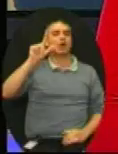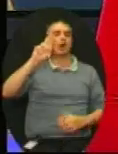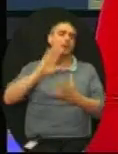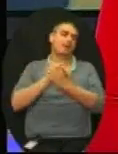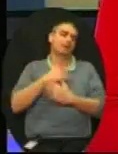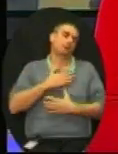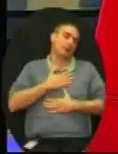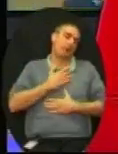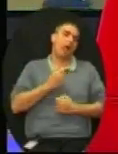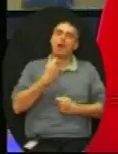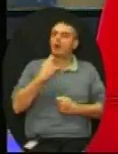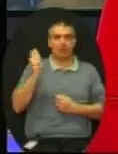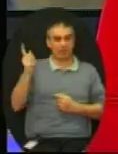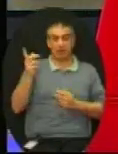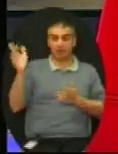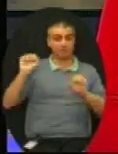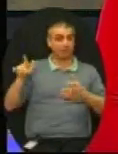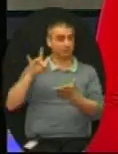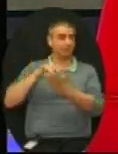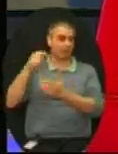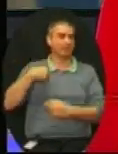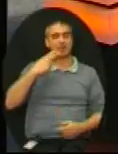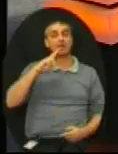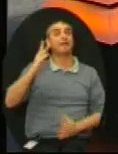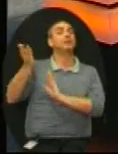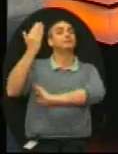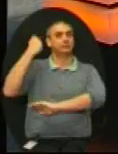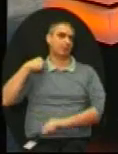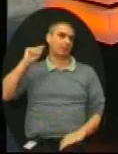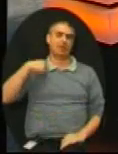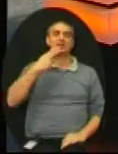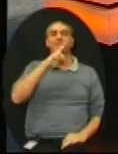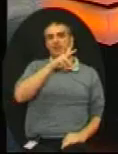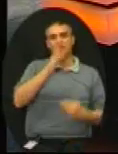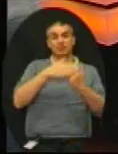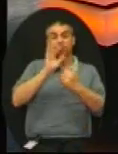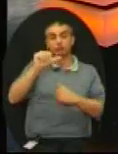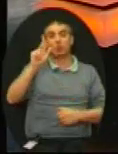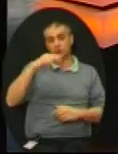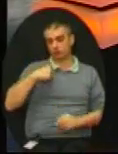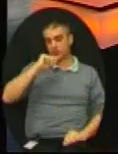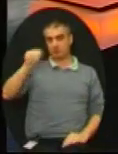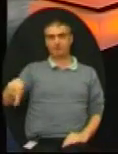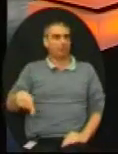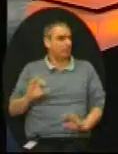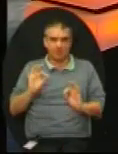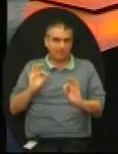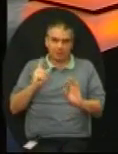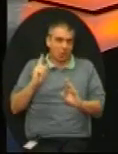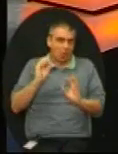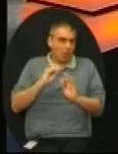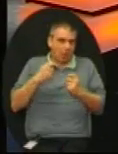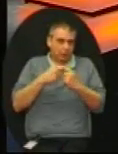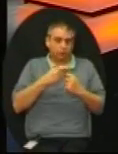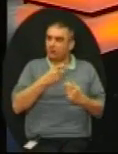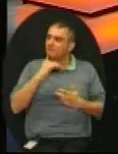האהוב, שבנוכחות נשיא המדינה, שאליו התחייבתי זמן רב קודם, הבטחתי למיכל, אשתו של אורי, ובאמת לא היה כאן דבר וחצי